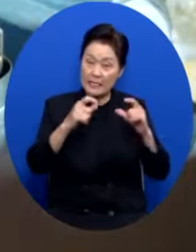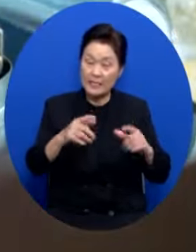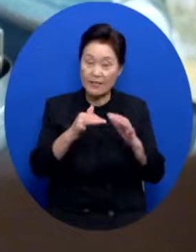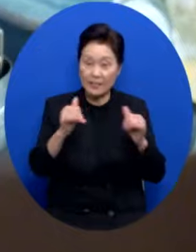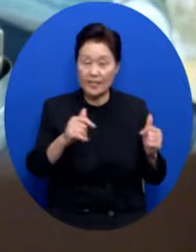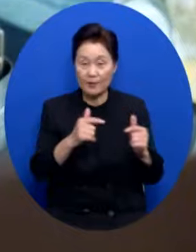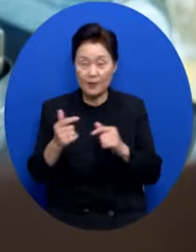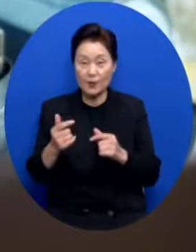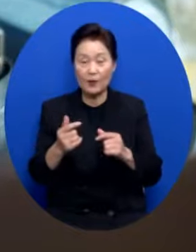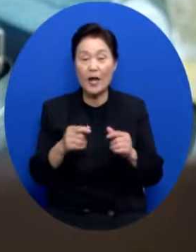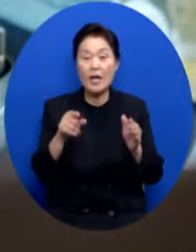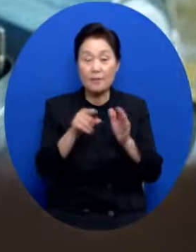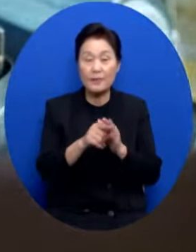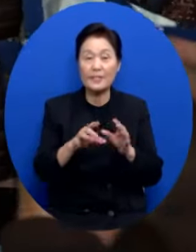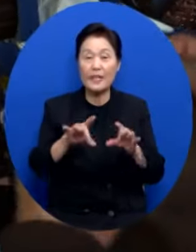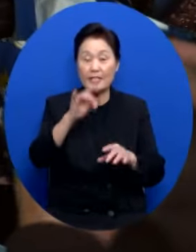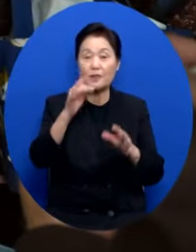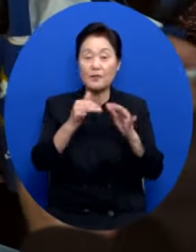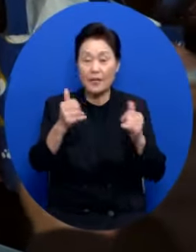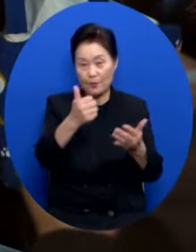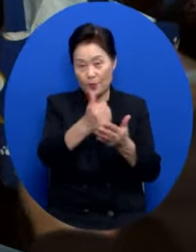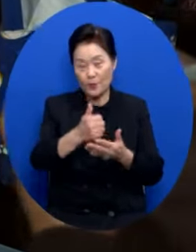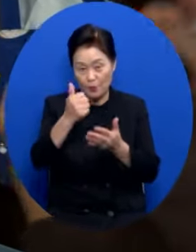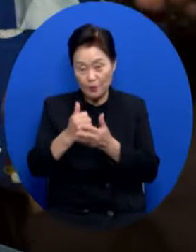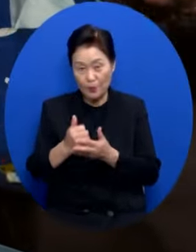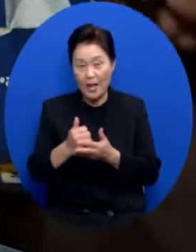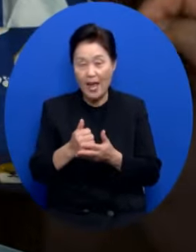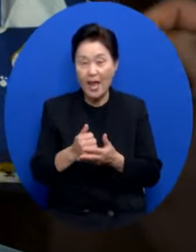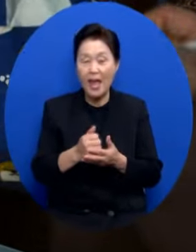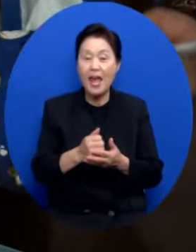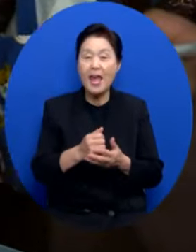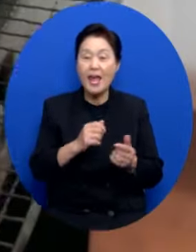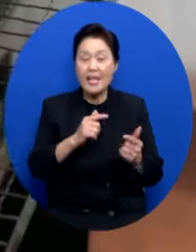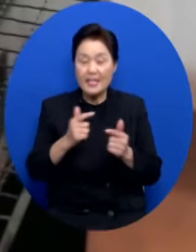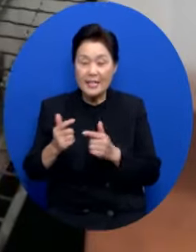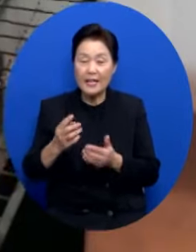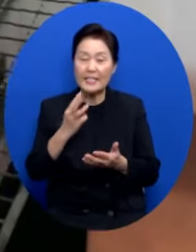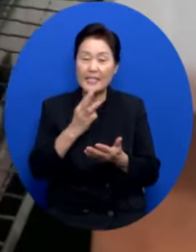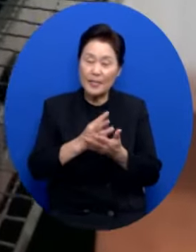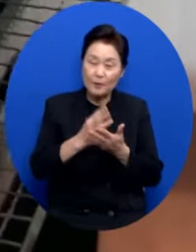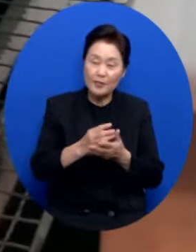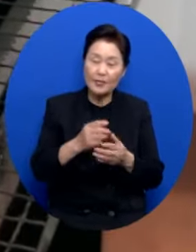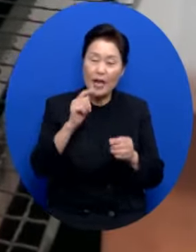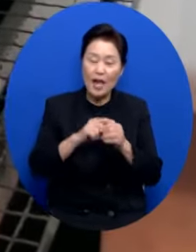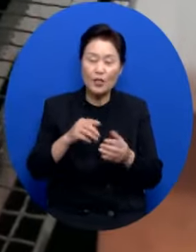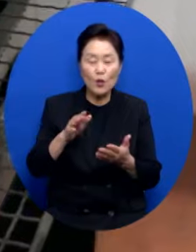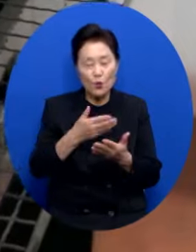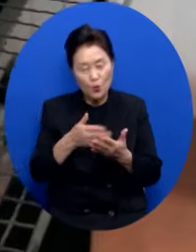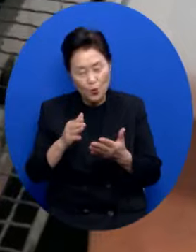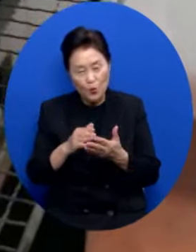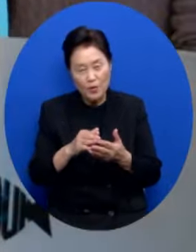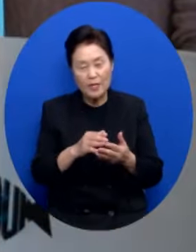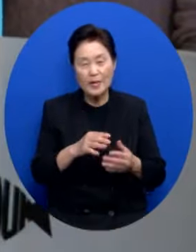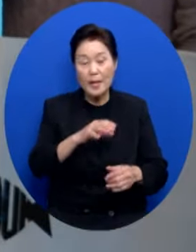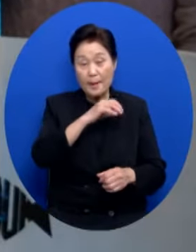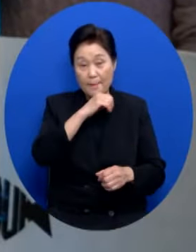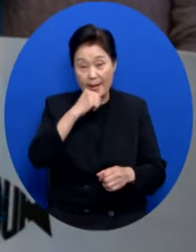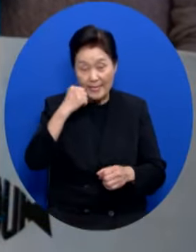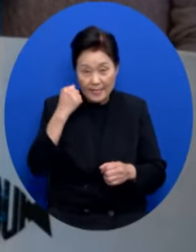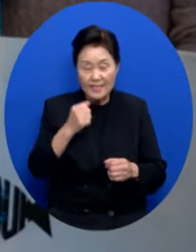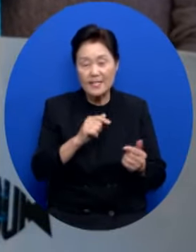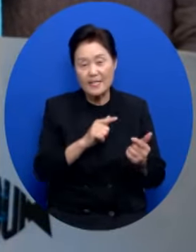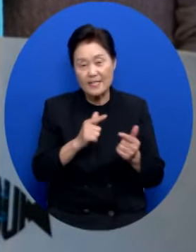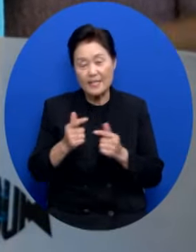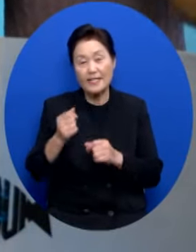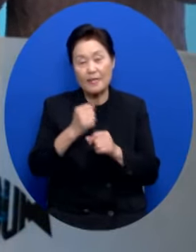주민들과 새가족을 초청해 항아리 삼겹살, 닭갈비, 소떡구이, 떡볶이 등 다양한 먹거리를 쿠폰으로 즐길 수 있게